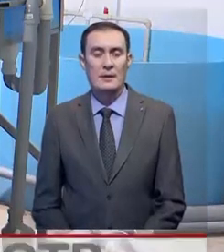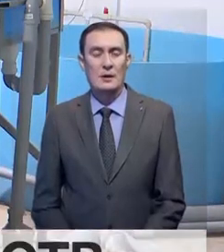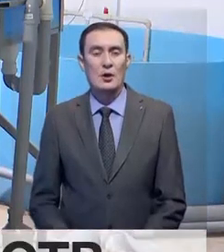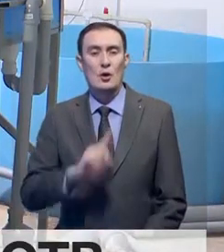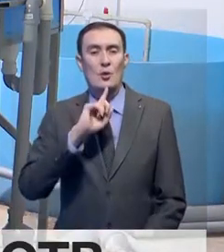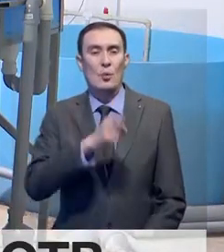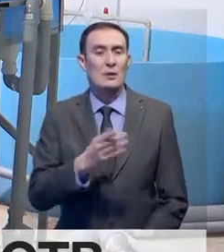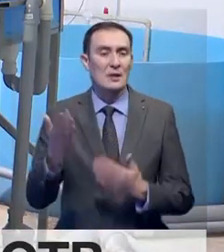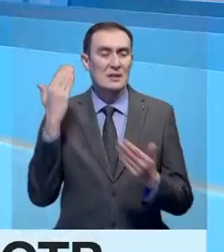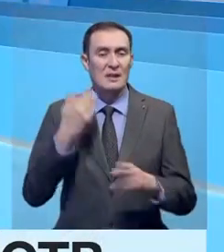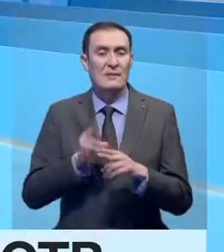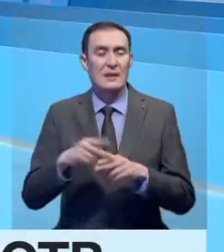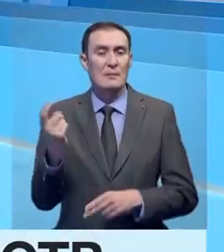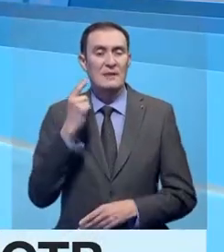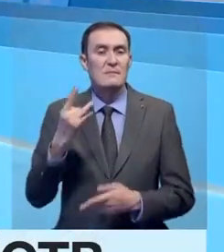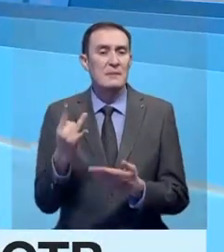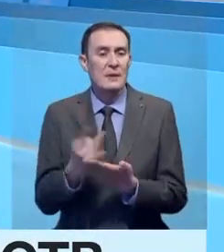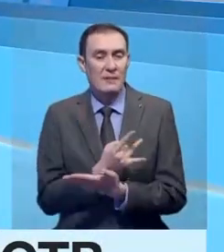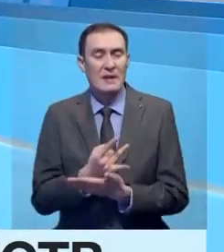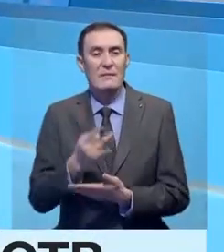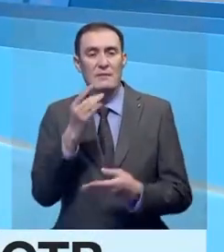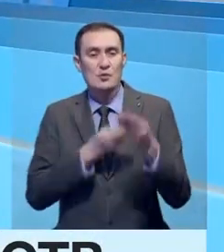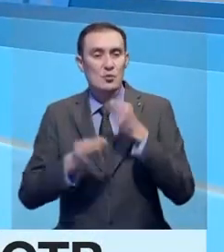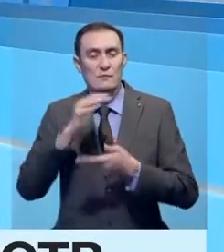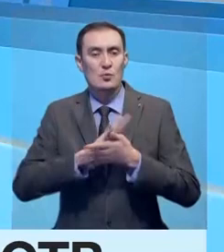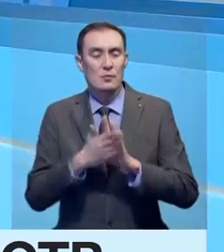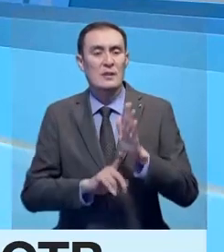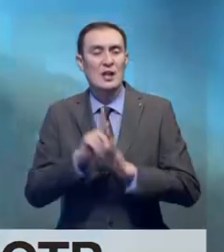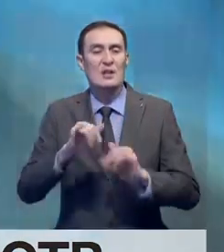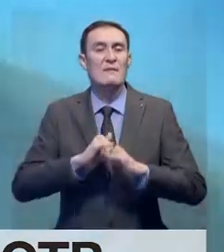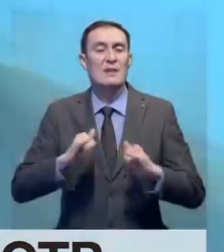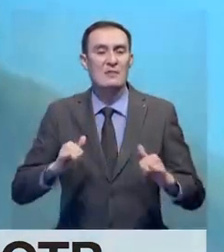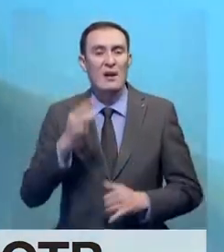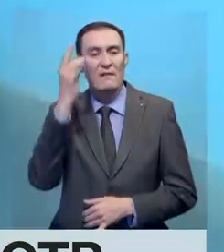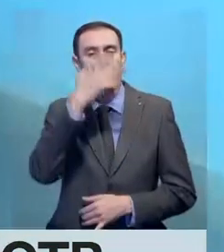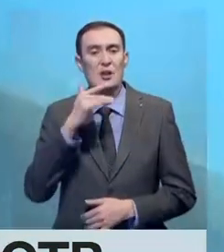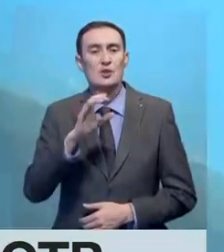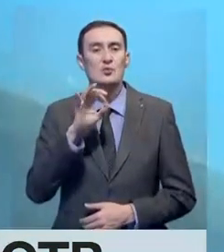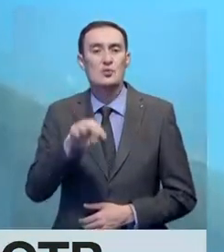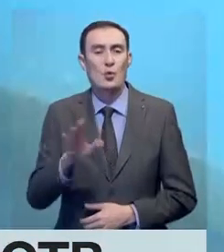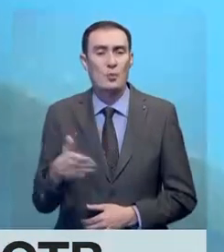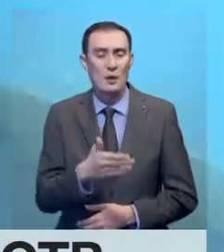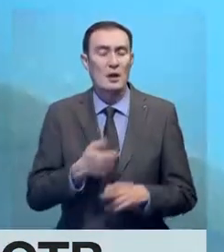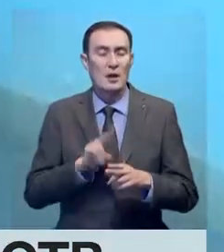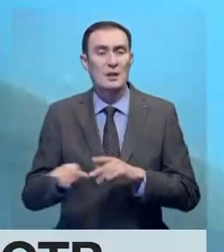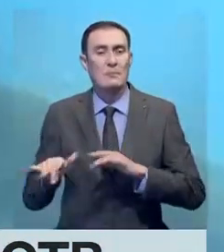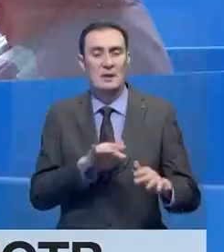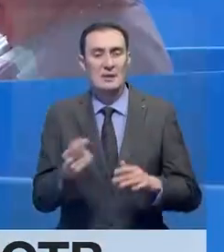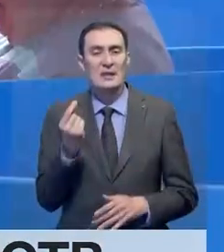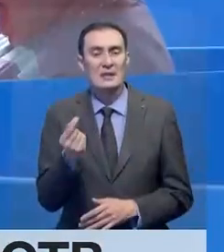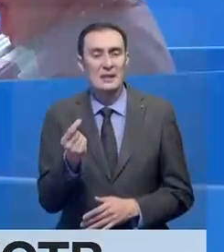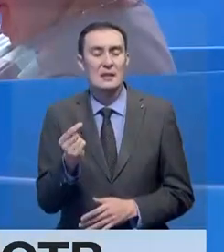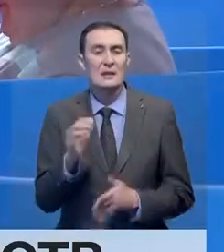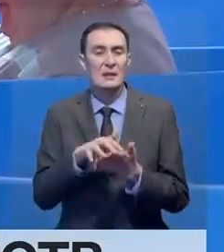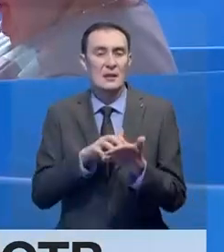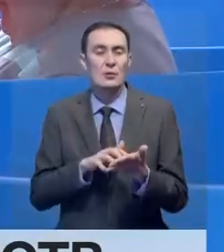Год назад в этом рыбном хозяйстве впервые в регионе в искусственных условиях начали выращивать африканского сома. Весь процесс, а именно от икринки до